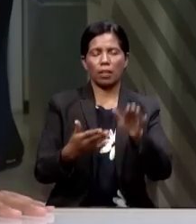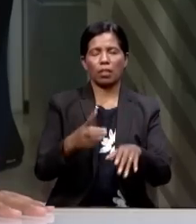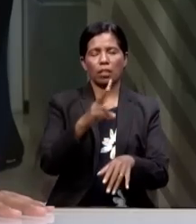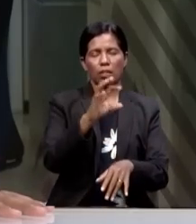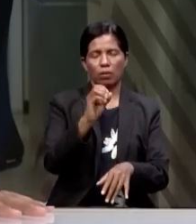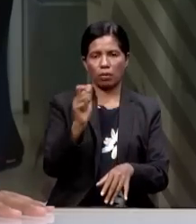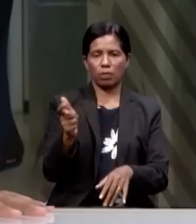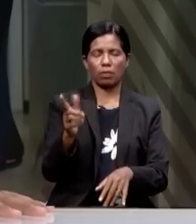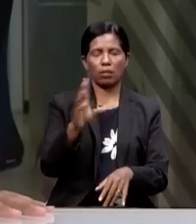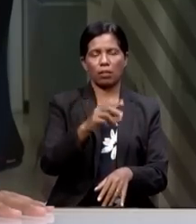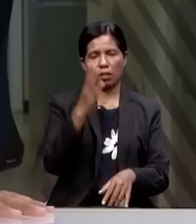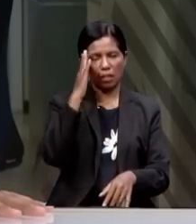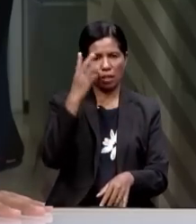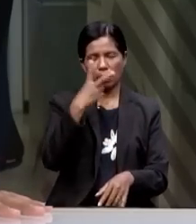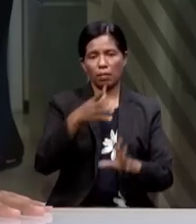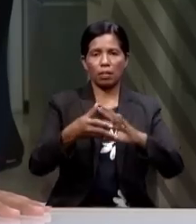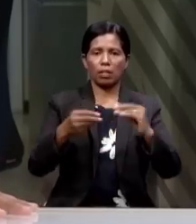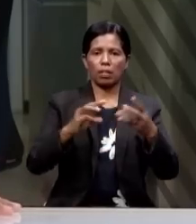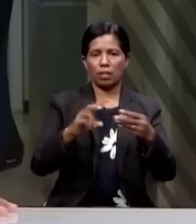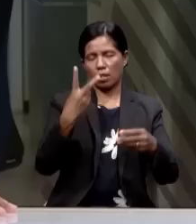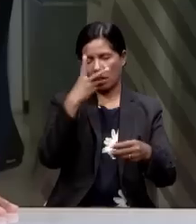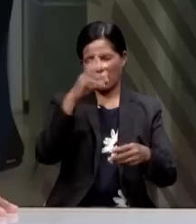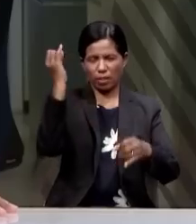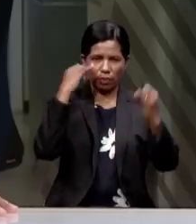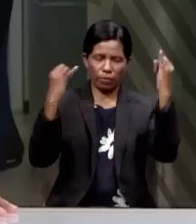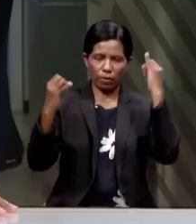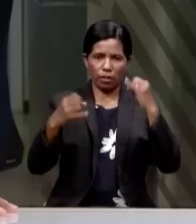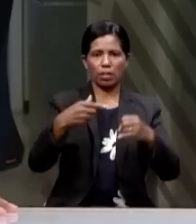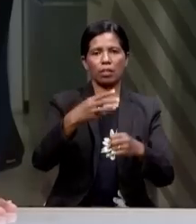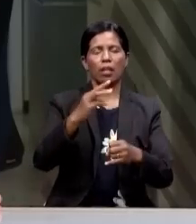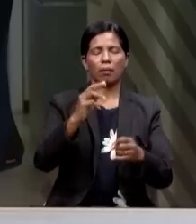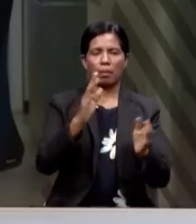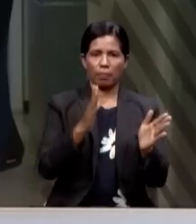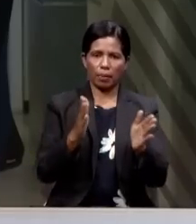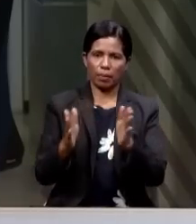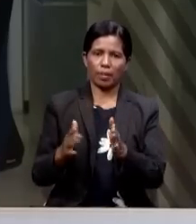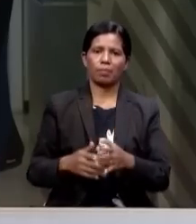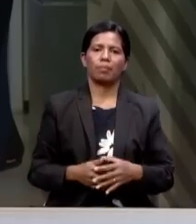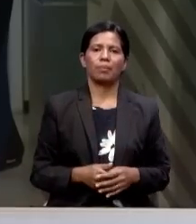historia kona ba inan falok ne, turmai ta kumpanya pa kota informasaun ne BGMN parparauna.